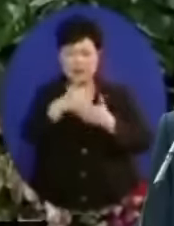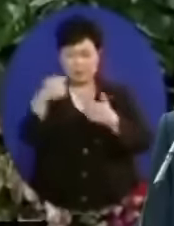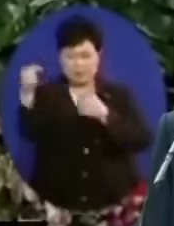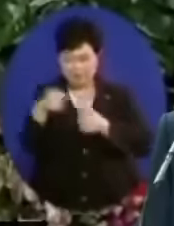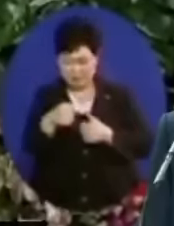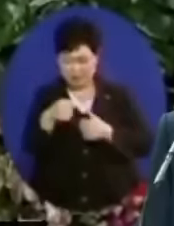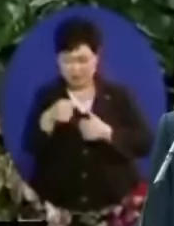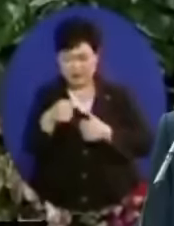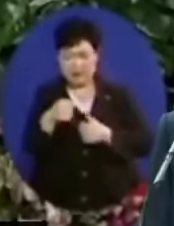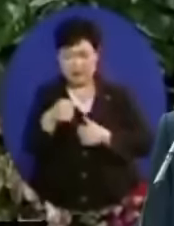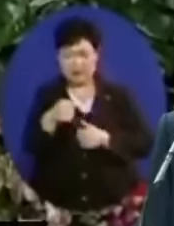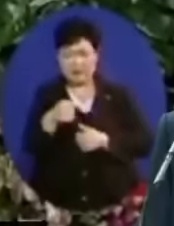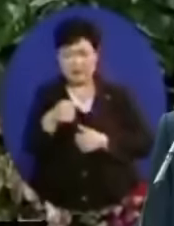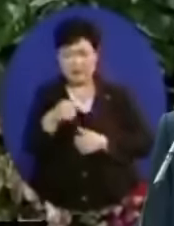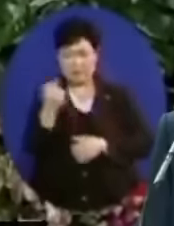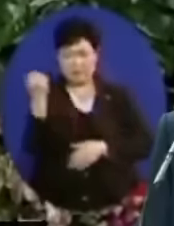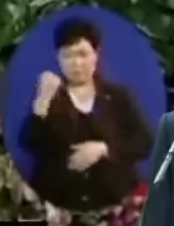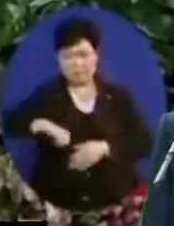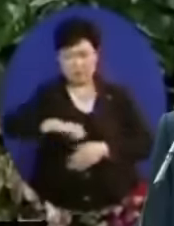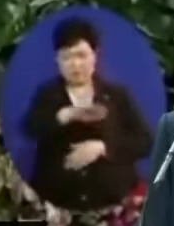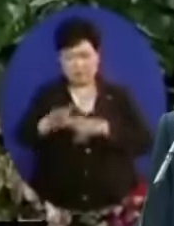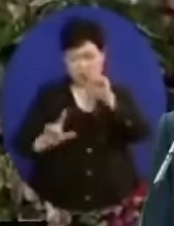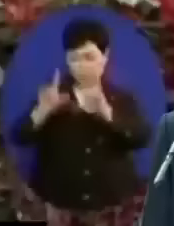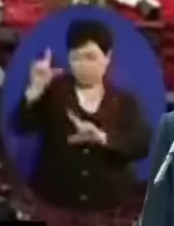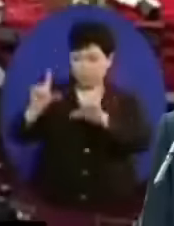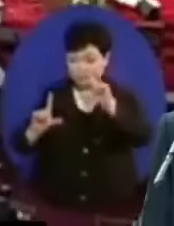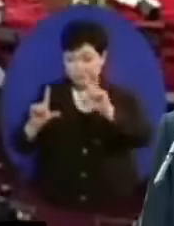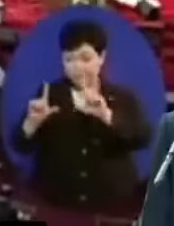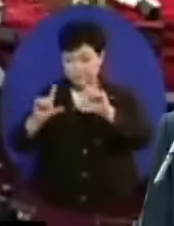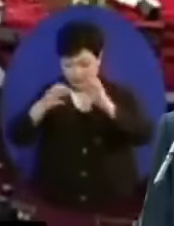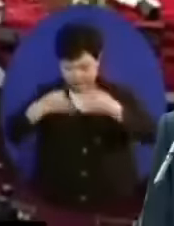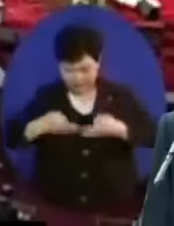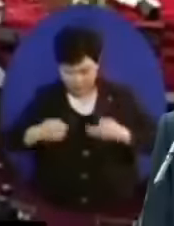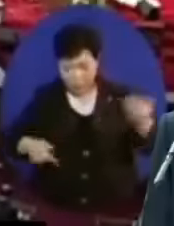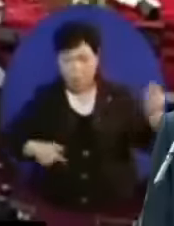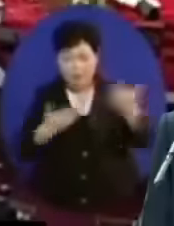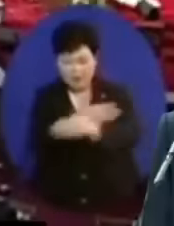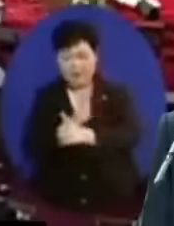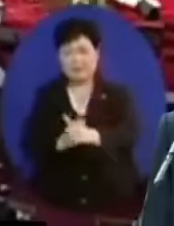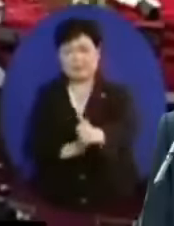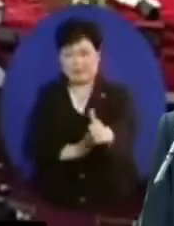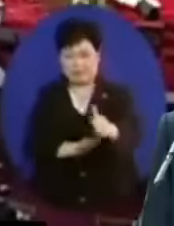명령에 불순종한 우리의 모습을 회개해야 되는 것입니다.